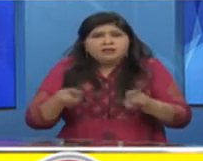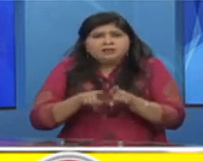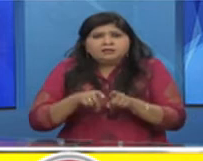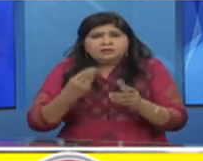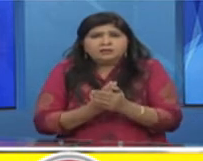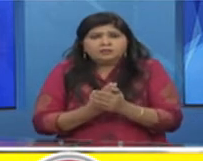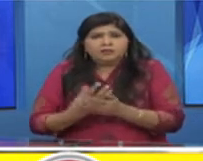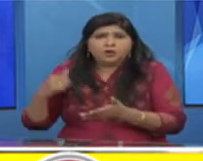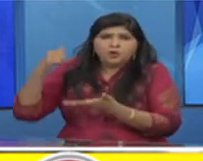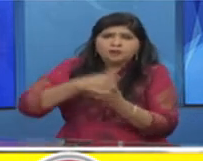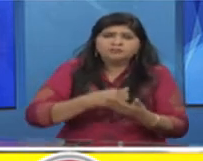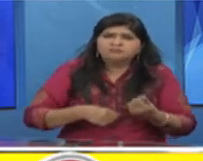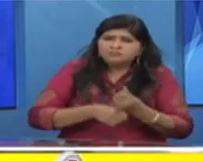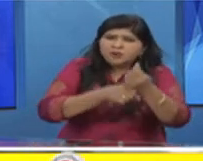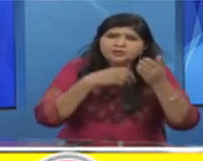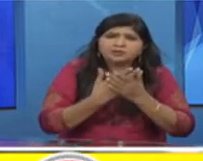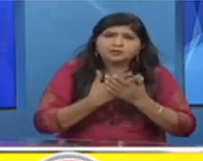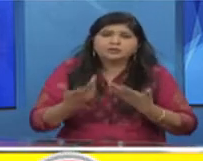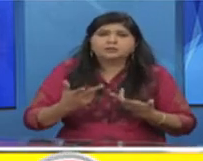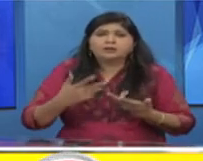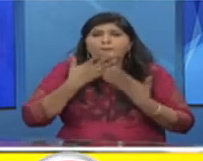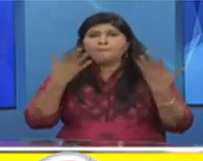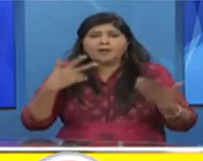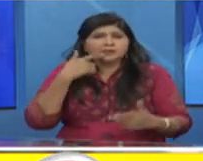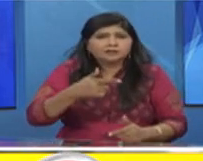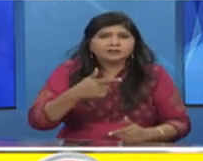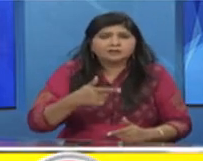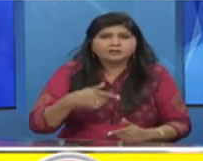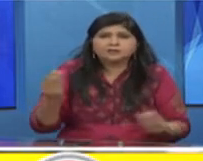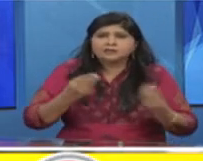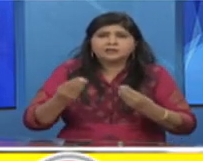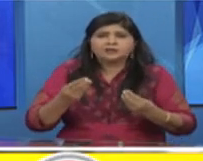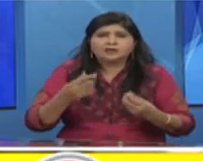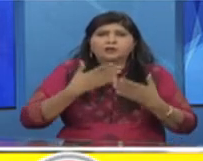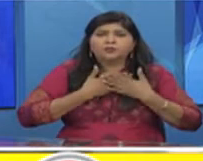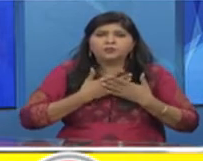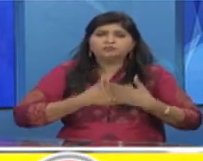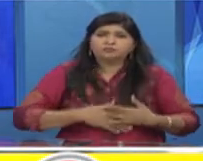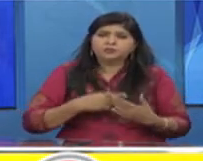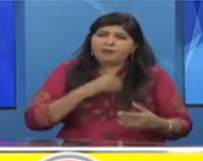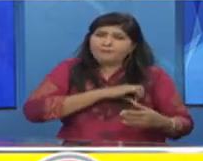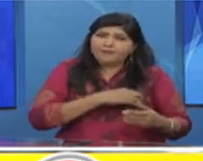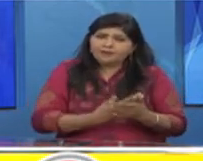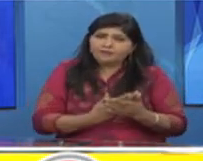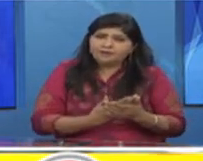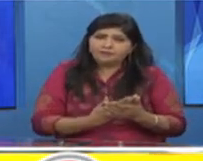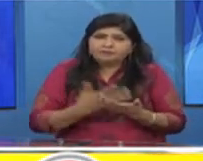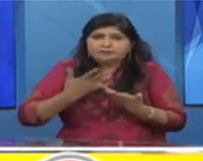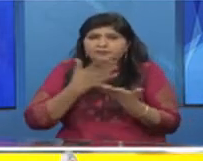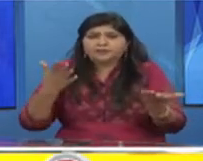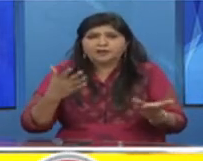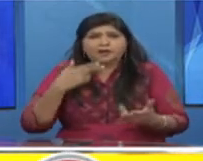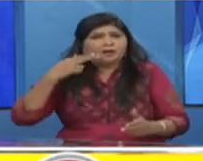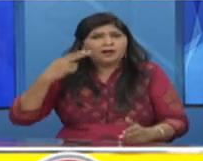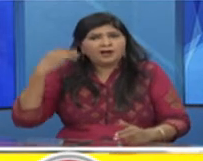था। कुछ बयानबाजों ने और कुछ बड़बोलों ने सिर्फ और सिर्फ खुद को चमकाने के इरादे से न जाने क्या क्या